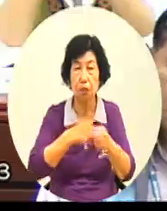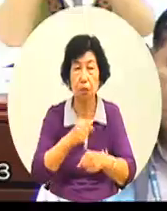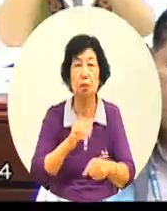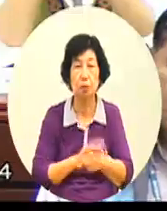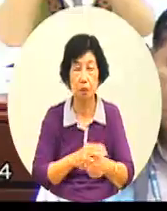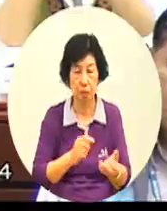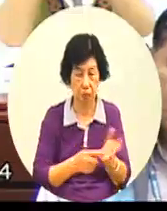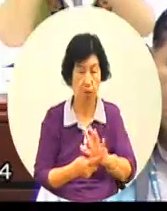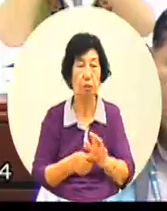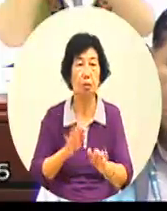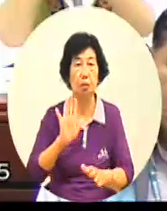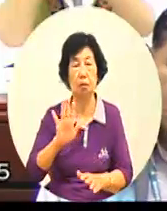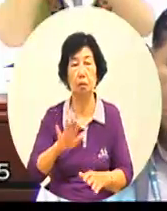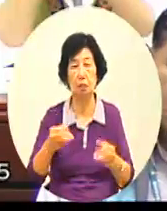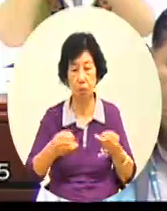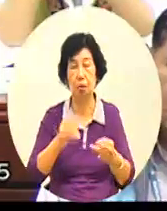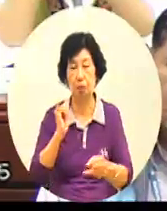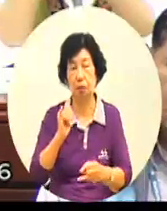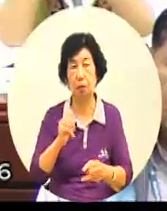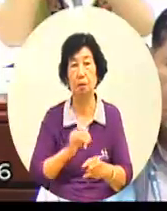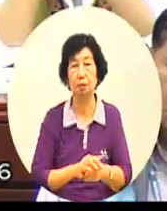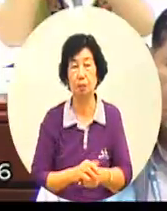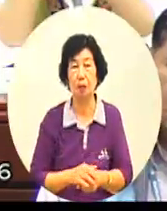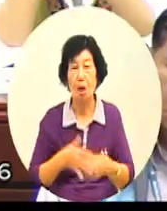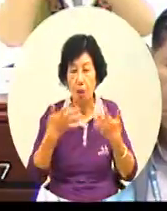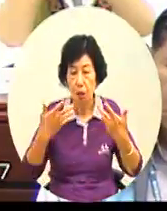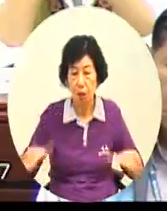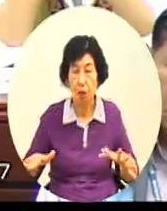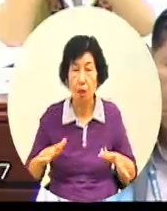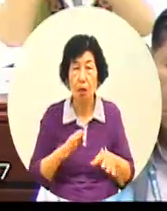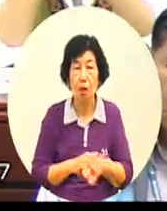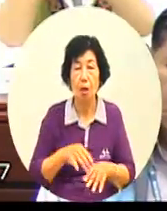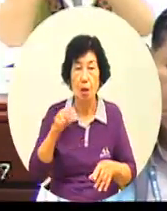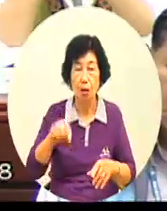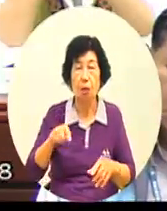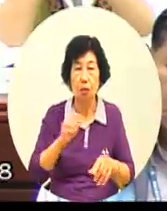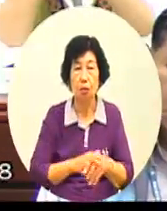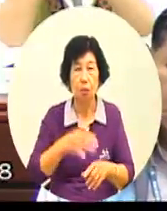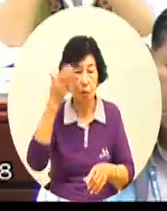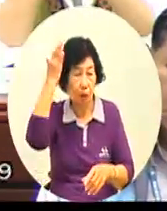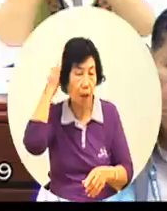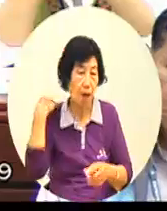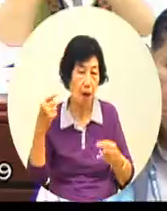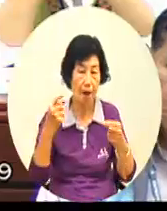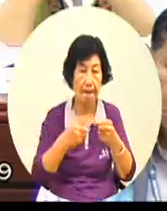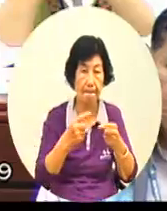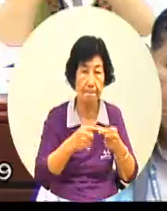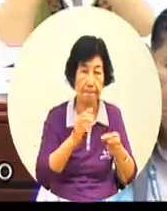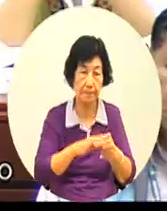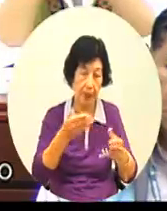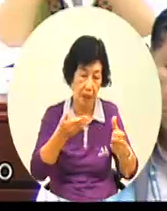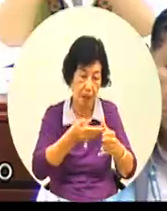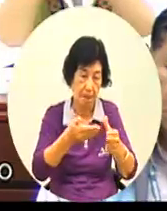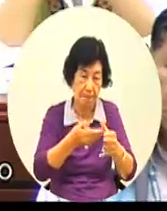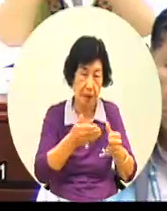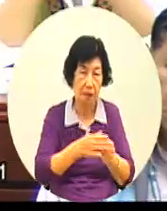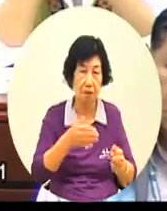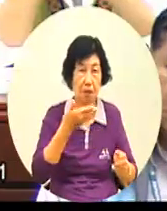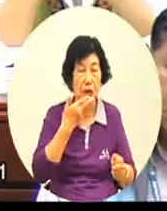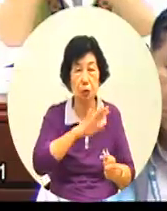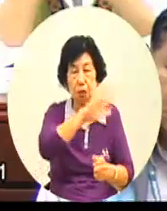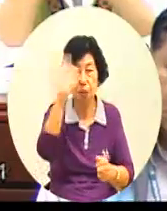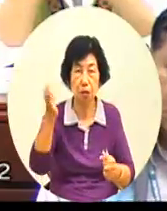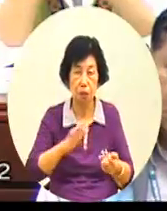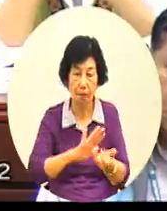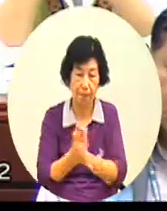还有成效。那对于多纳的黑米呢，其实黑米在整个培养上随着气候变迁培养上确实有困难，不过他所强调